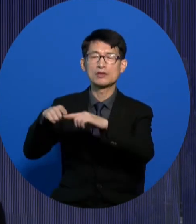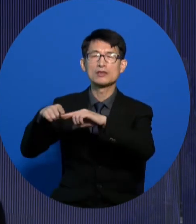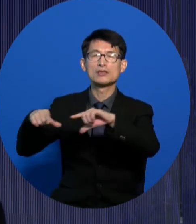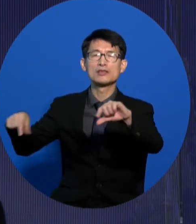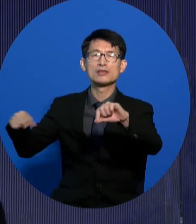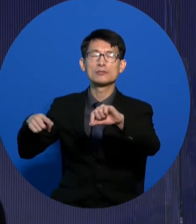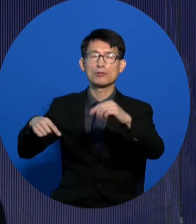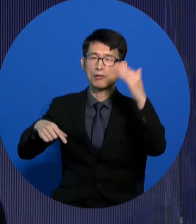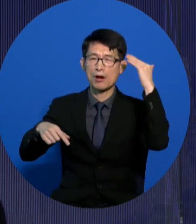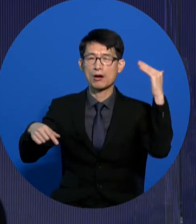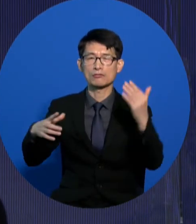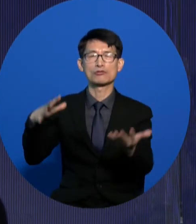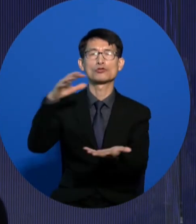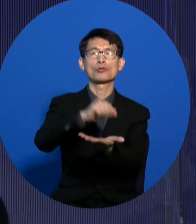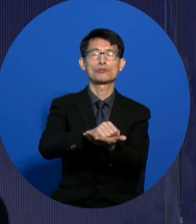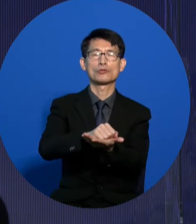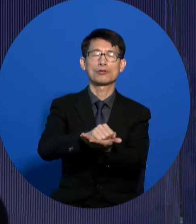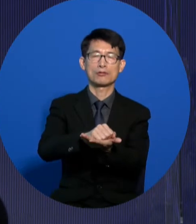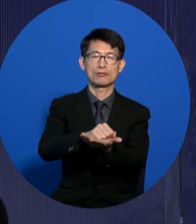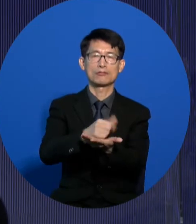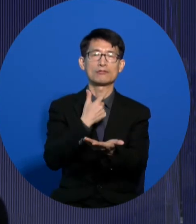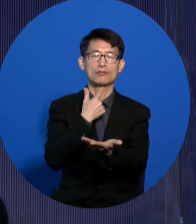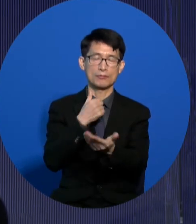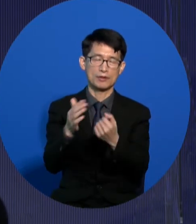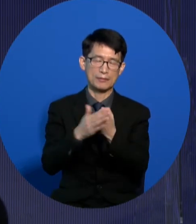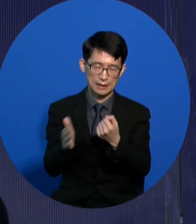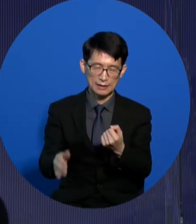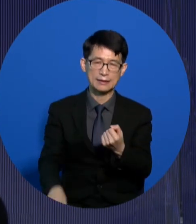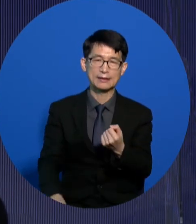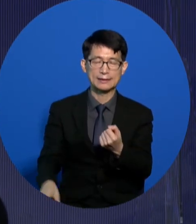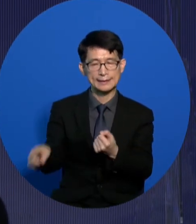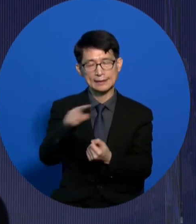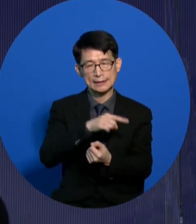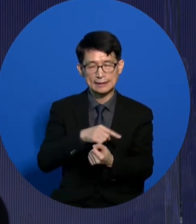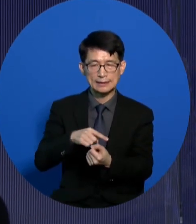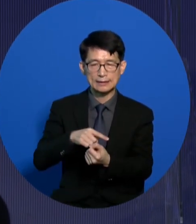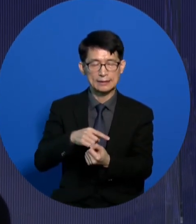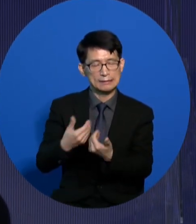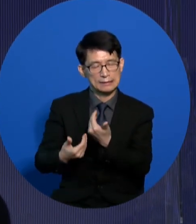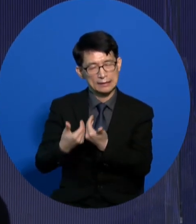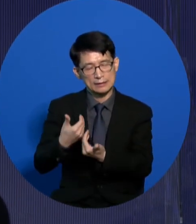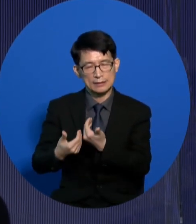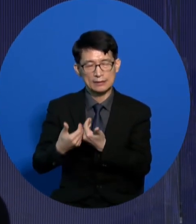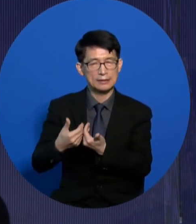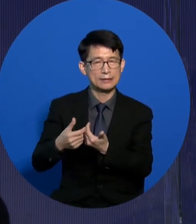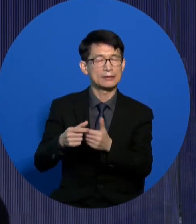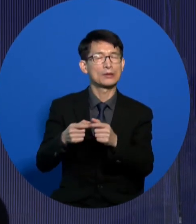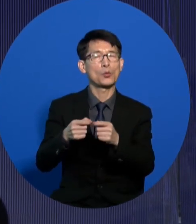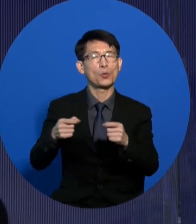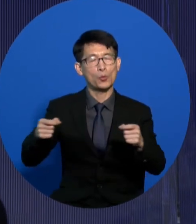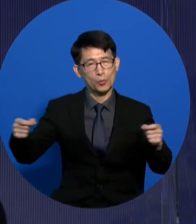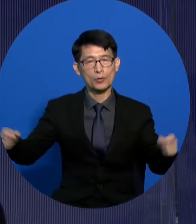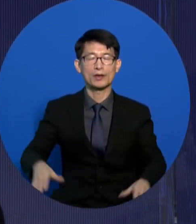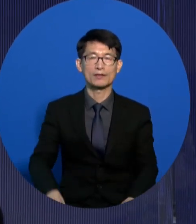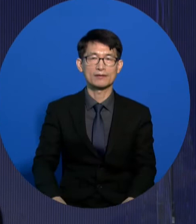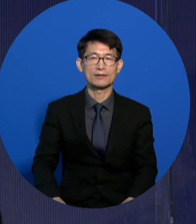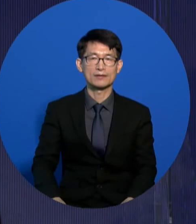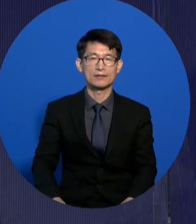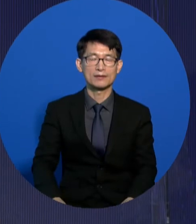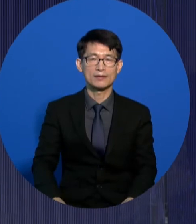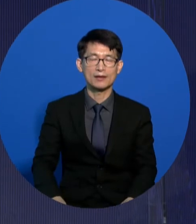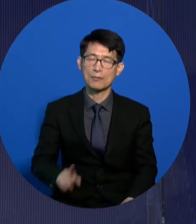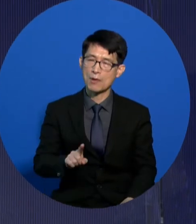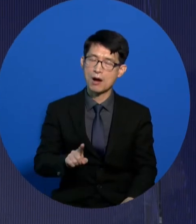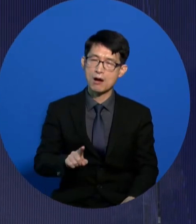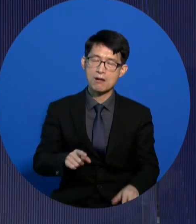부정적이죠. 그러면 이러한 인식 개선을 위해서는 짧게는 몇십 년, 길게는